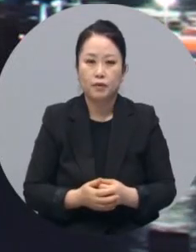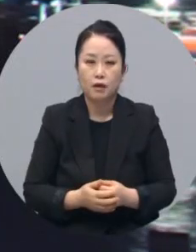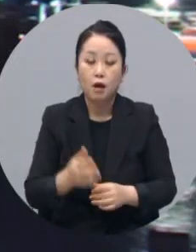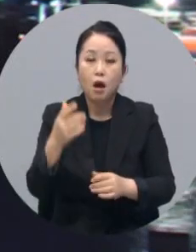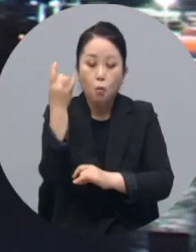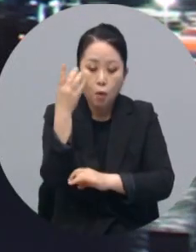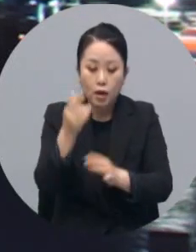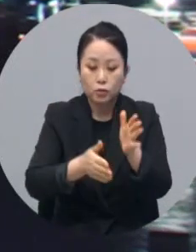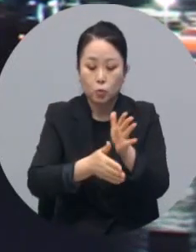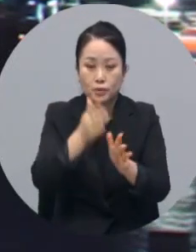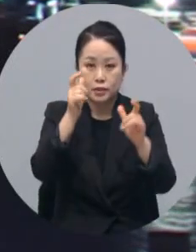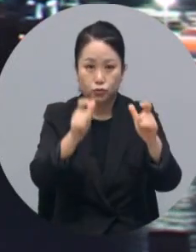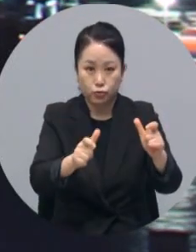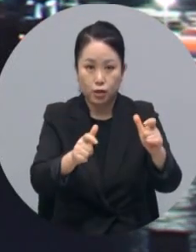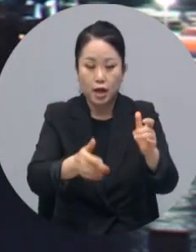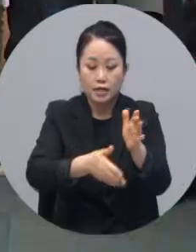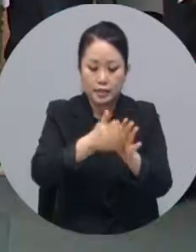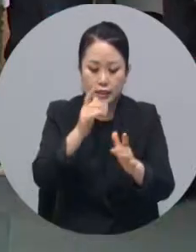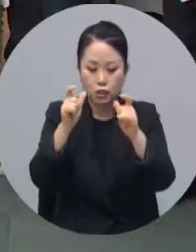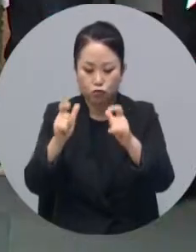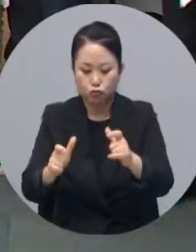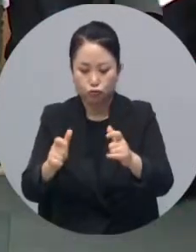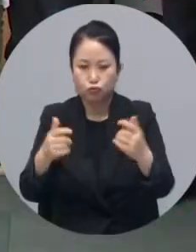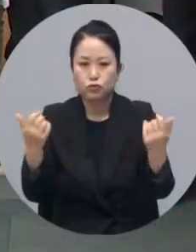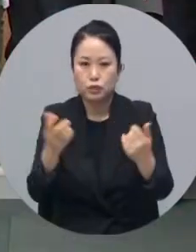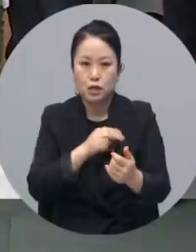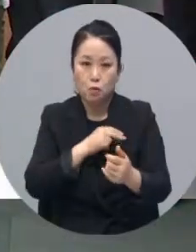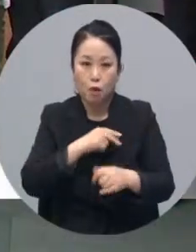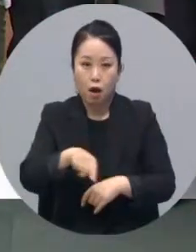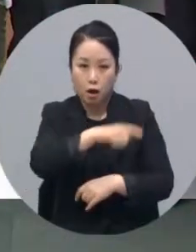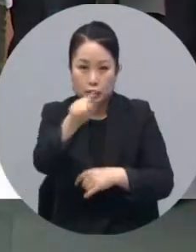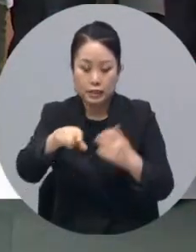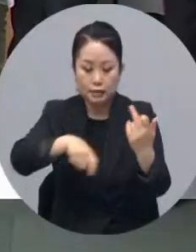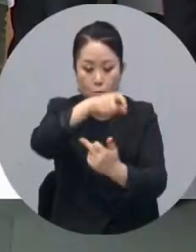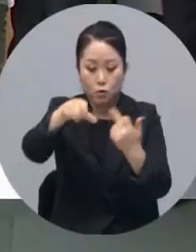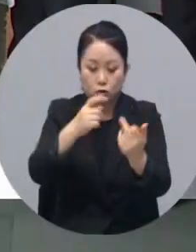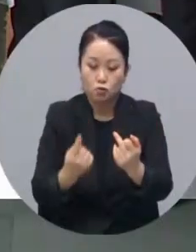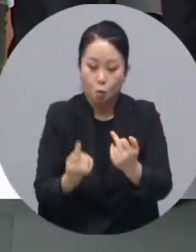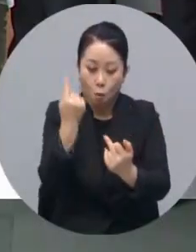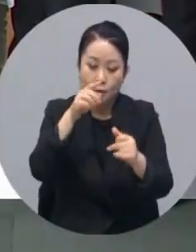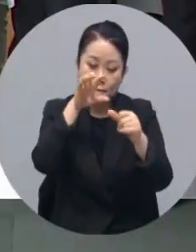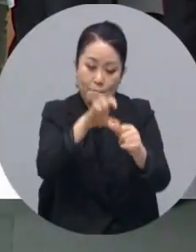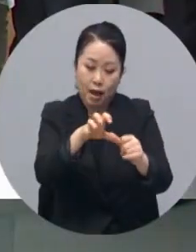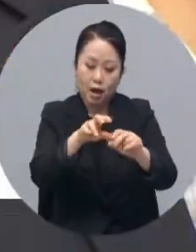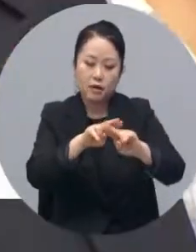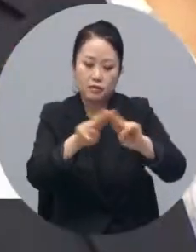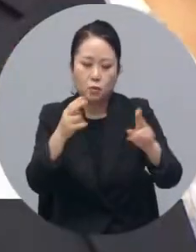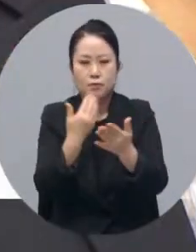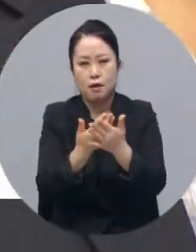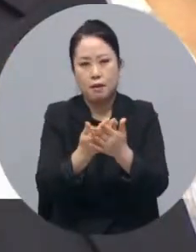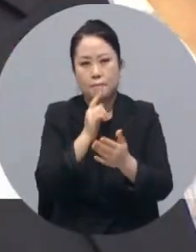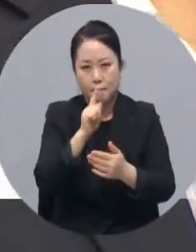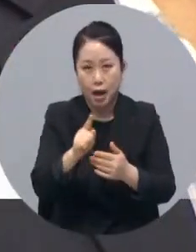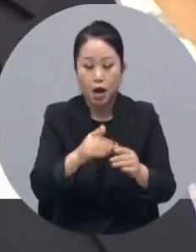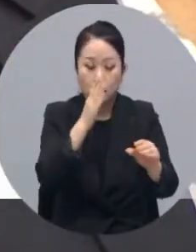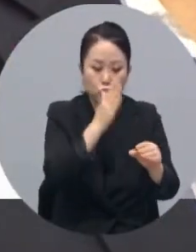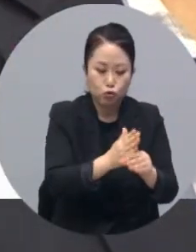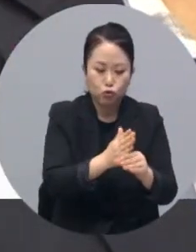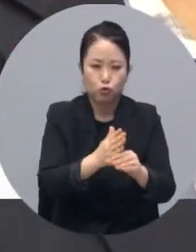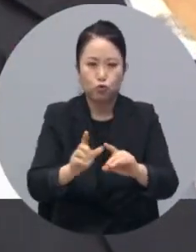원도심 지역구 시 구의원들이 삼복도로 일대의 고도 제한 전면 해제를 촉구했습니다. 중구, 동구, 서구의